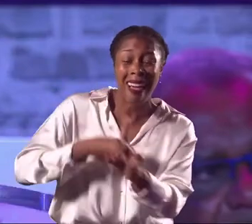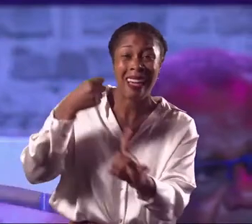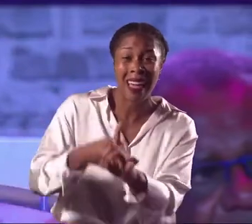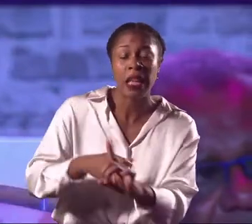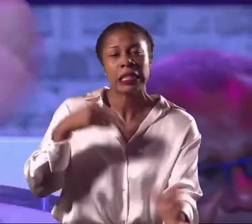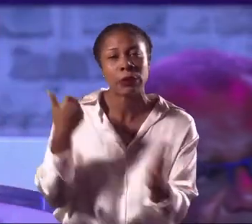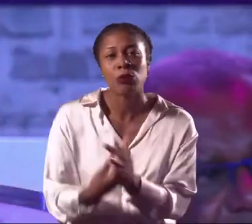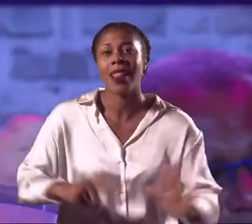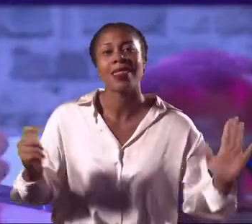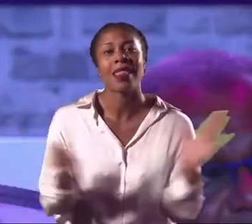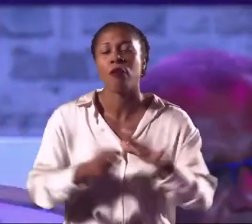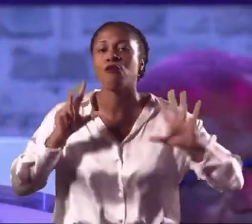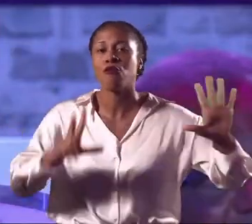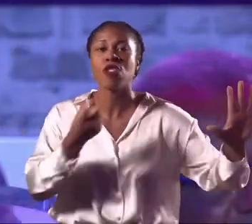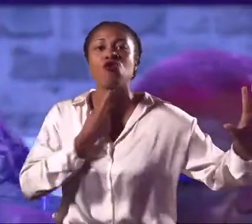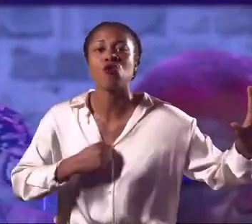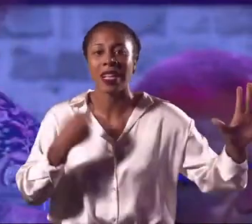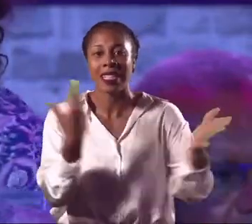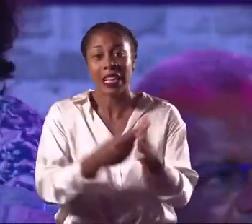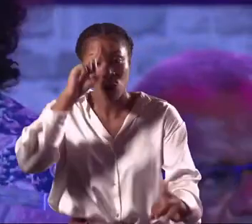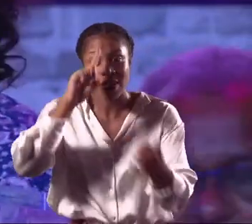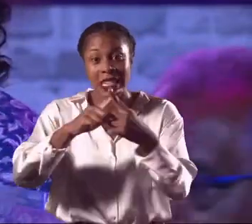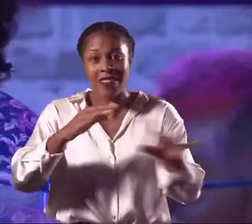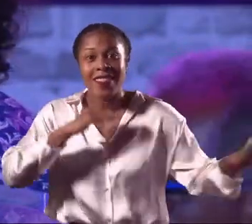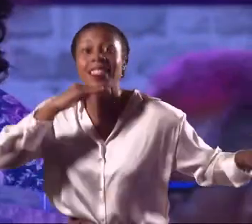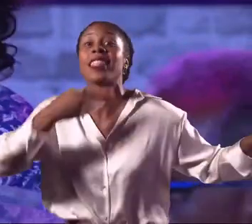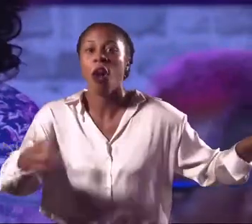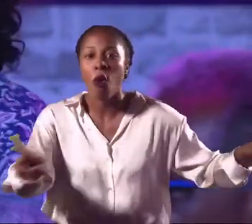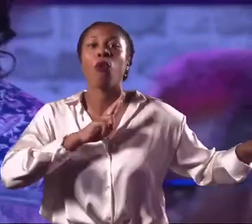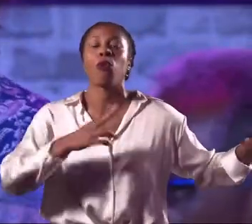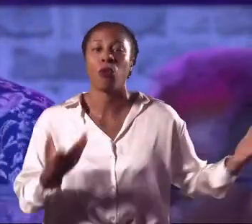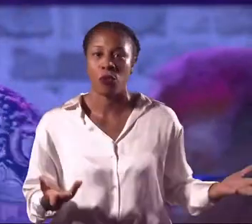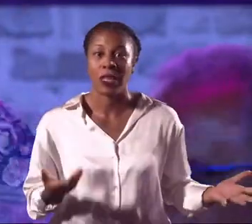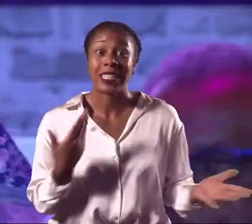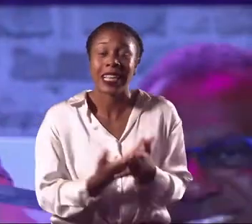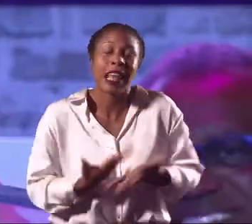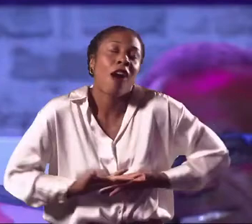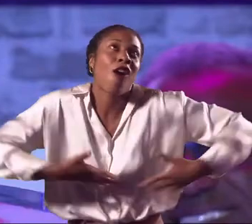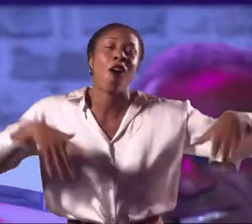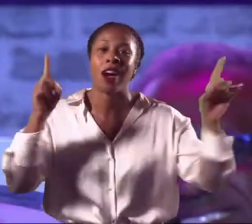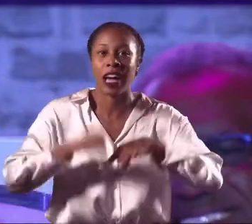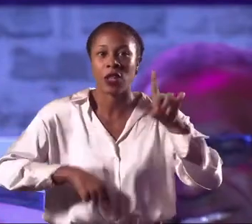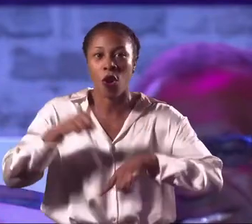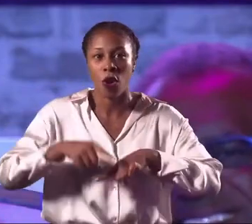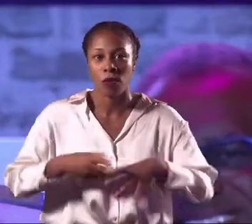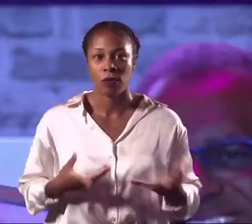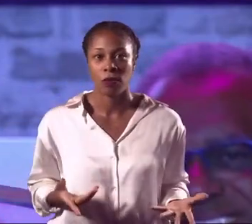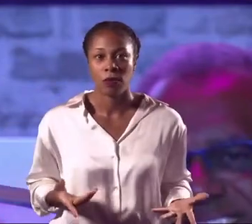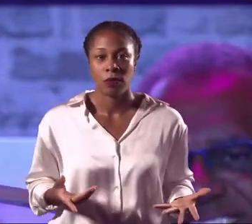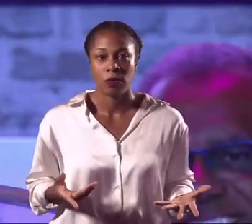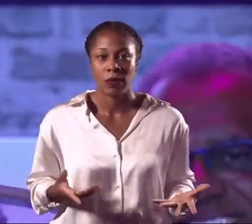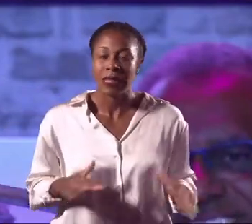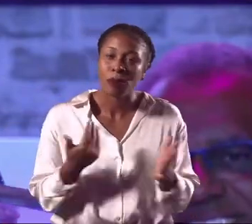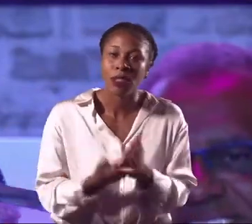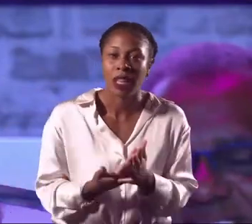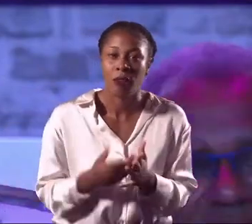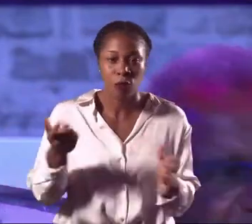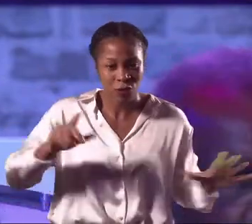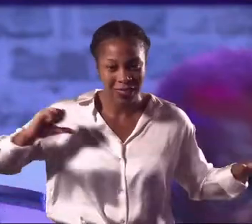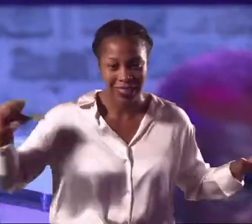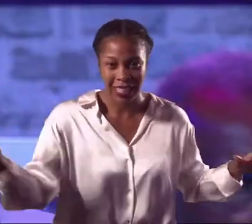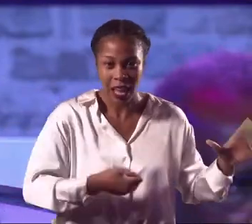vote de la dignité retrouvée et le plus grand cadeau que l'on pourrait faire pour ce vote est finalement